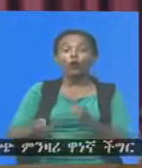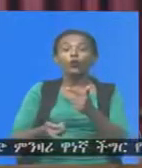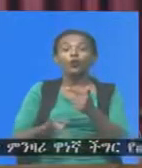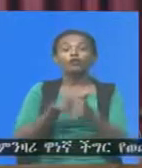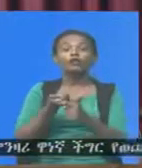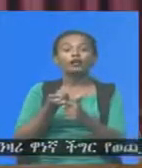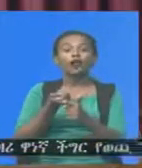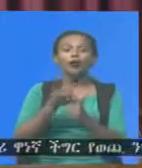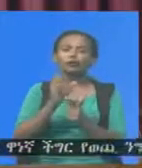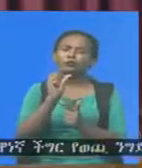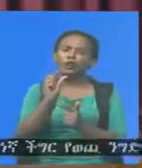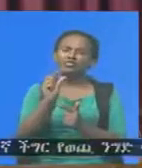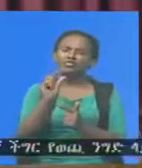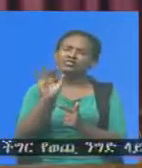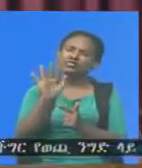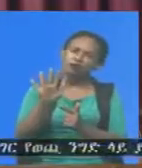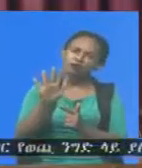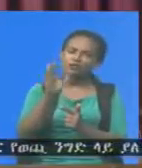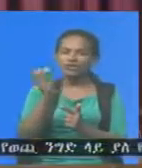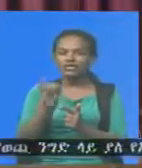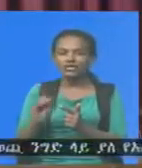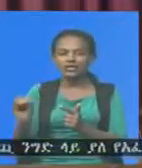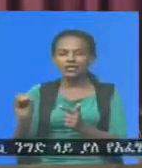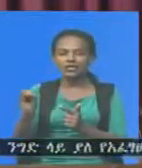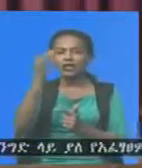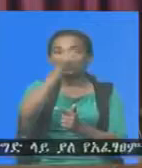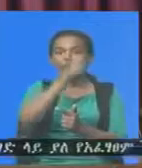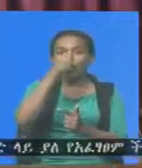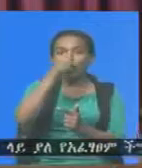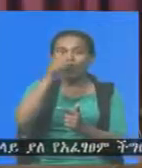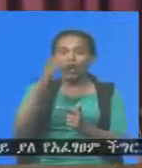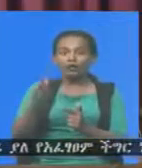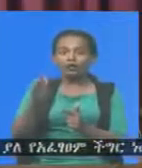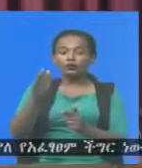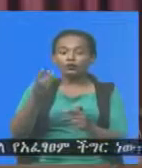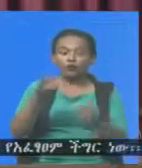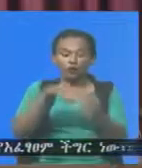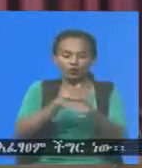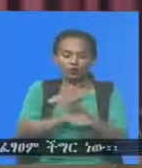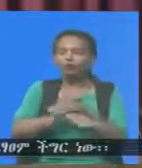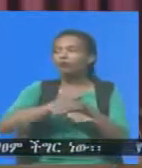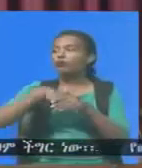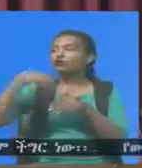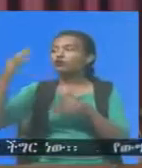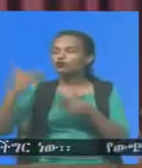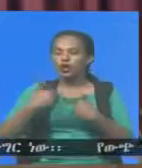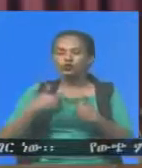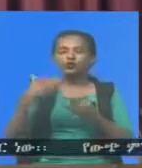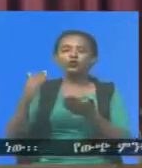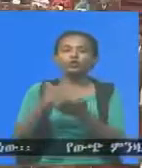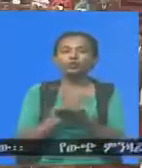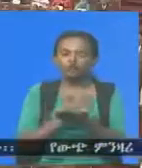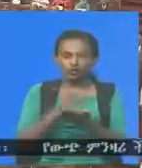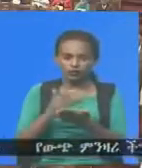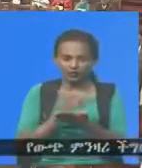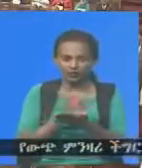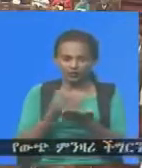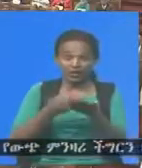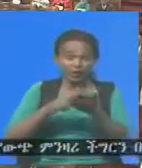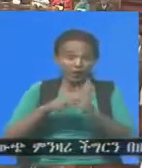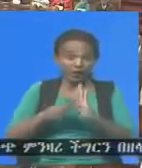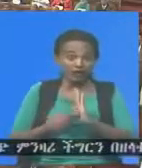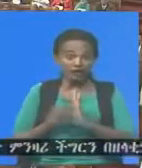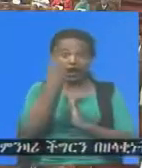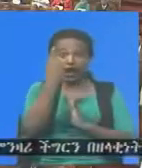ሁለተኛ ቢያንስ እስከ 5% ኢትዮጵያውያን በውስጥም በውጭም ያሉ የሚሳተፉበት ይሄ ማለት